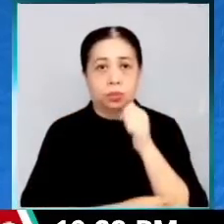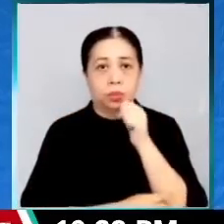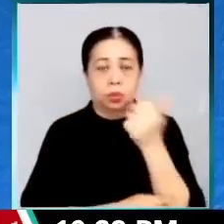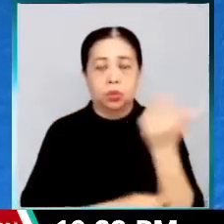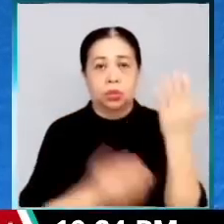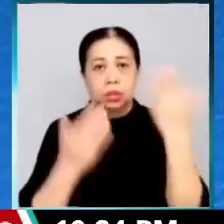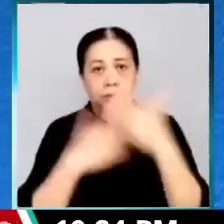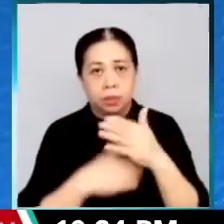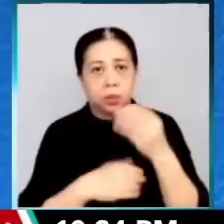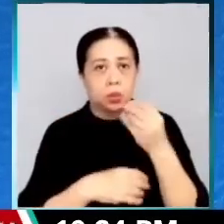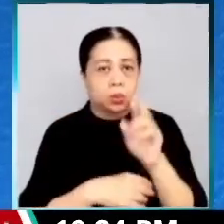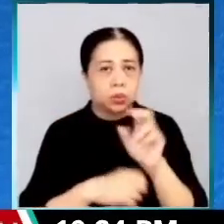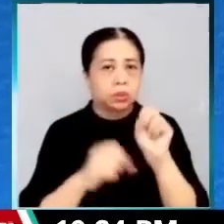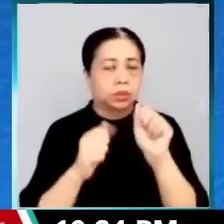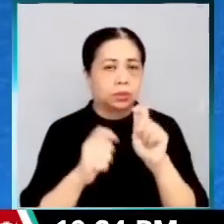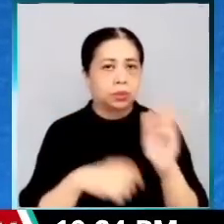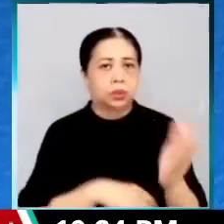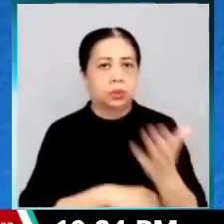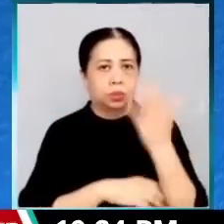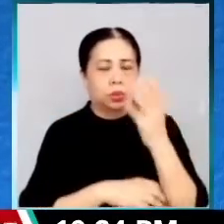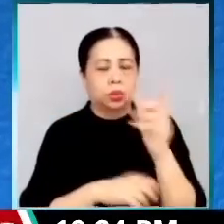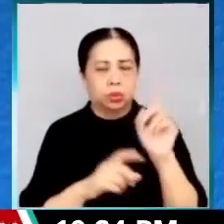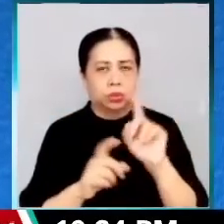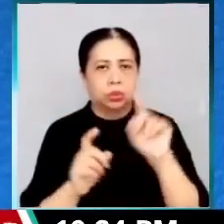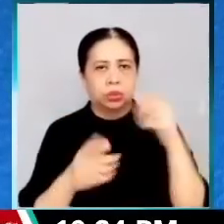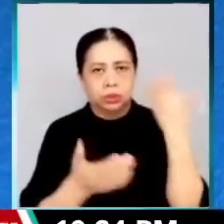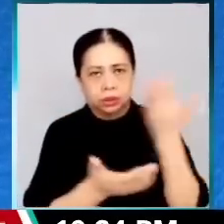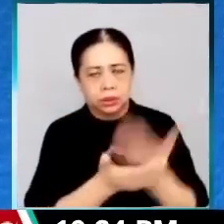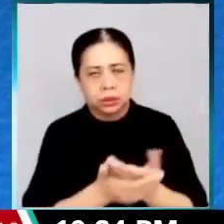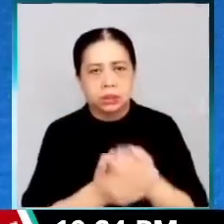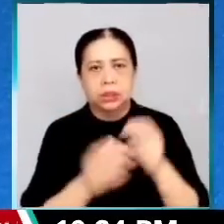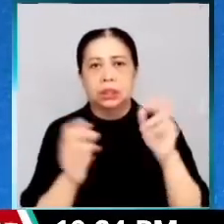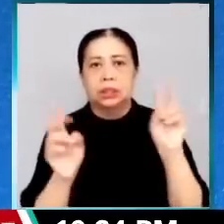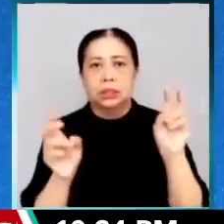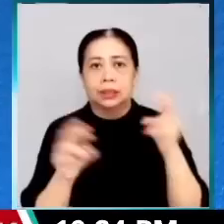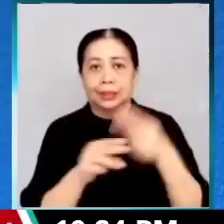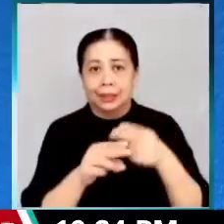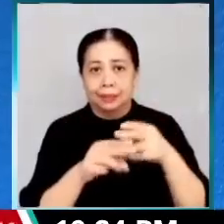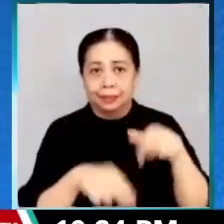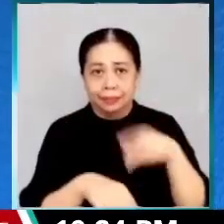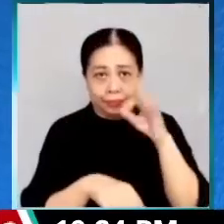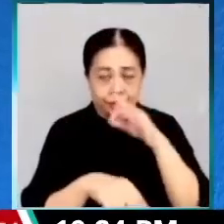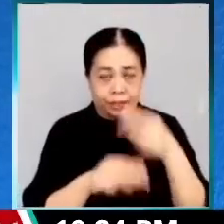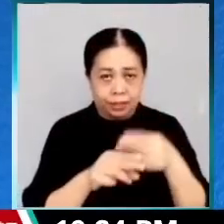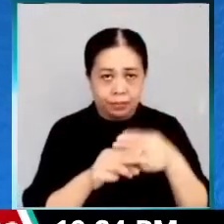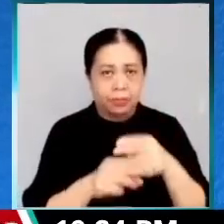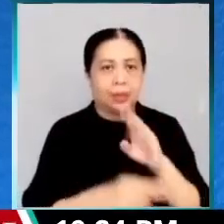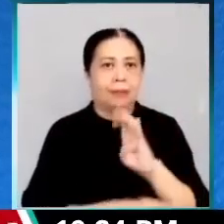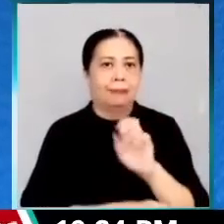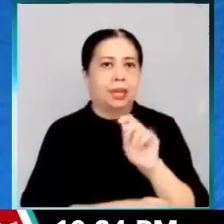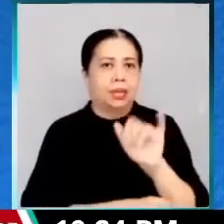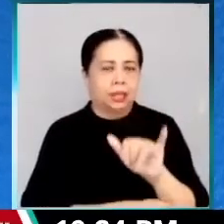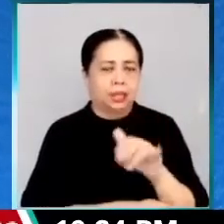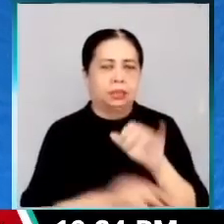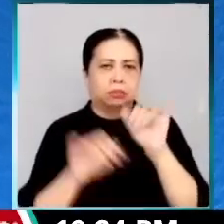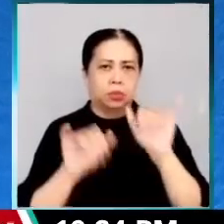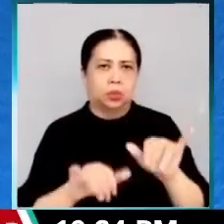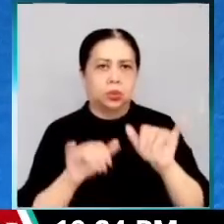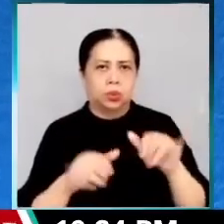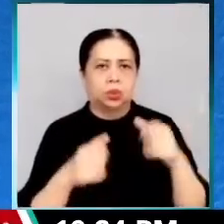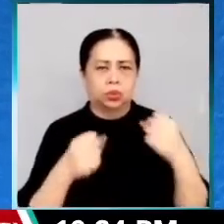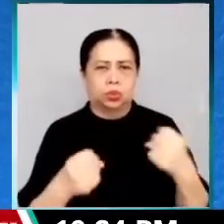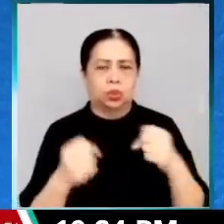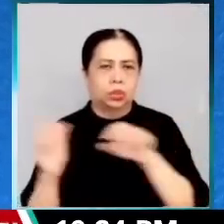umaga ito papasok sa PAR at tatawaging Bagyong Betty. Maaring mapanatili nito ang Super Typhoon category hanggang sa